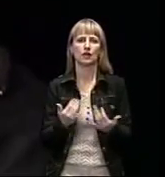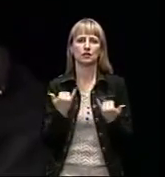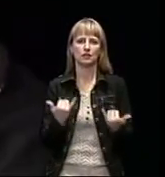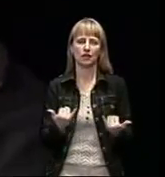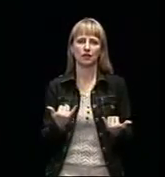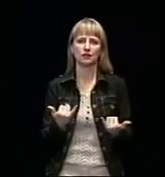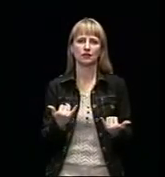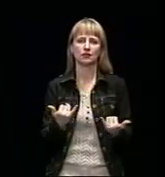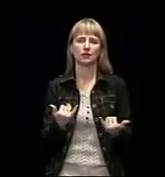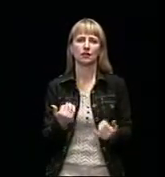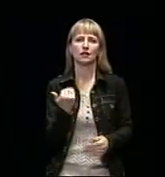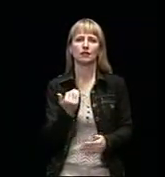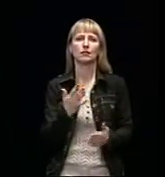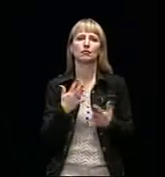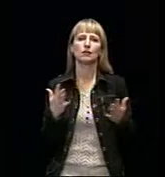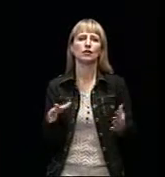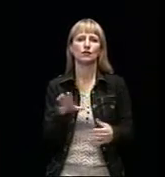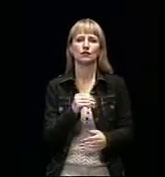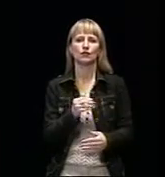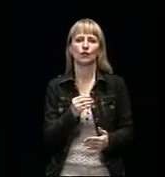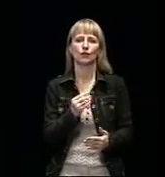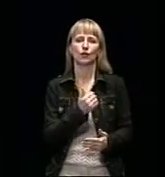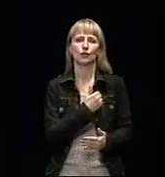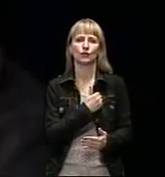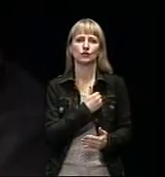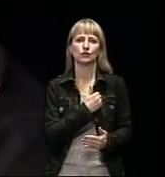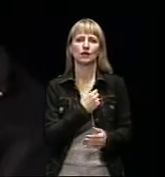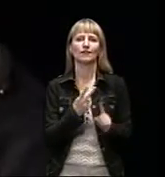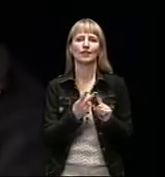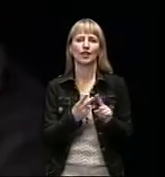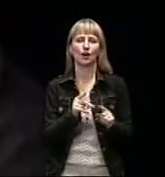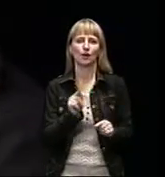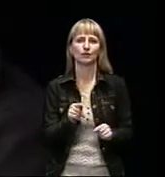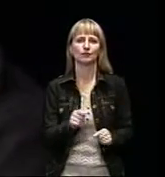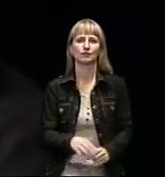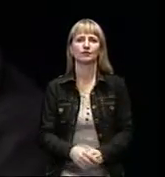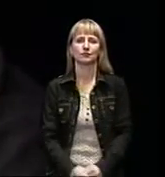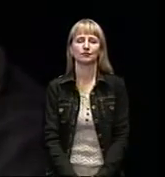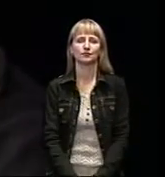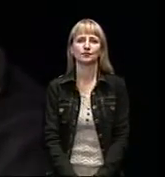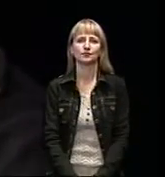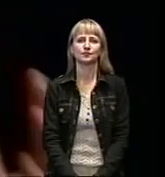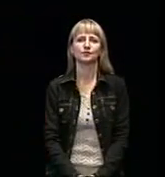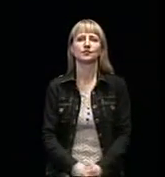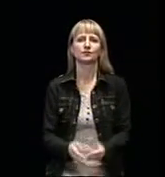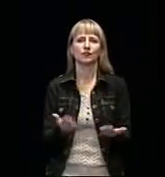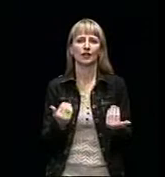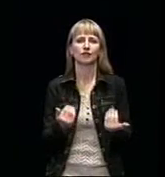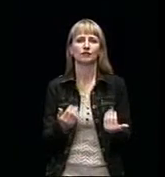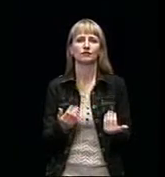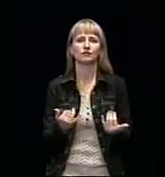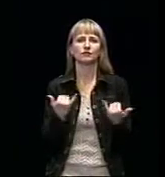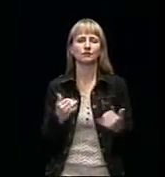тобі більше всього гріє душу. От второе. Добре. Тоді так і зробимо. Отже,